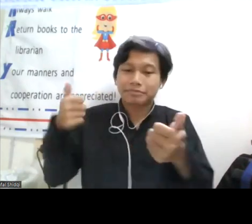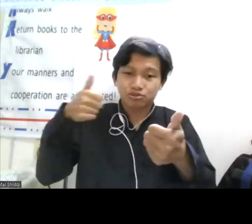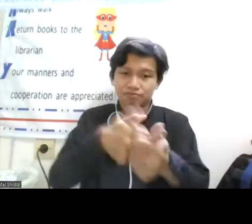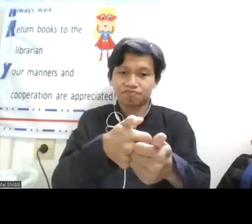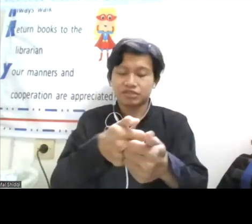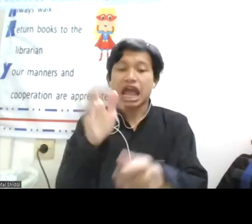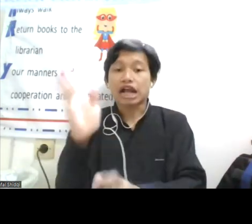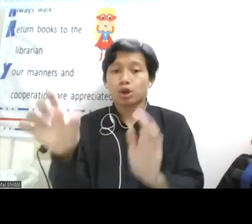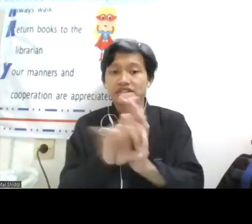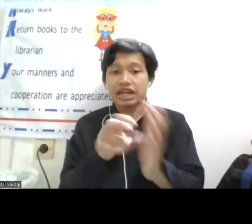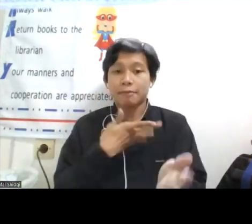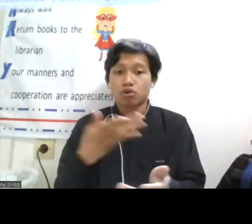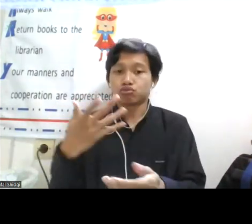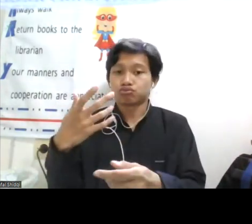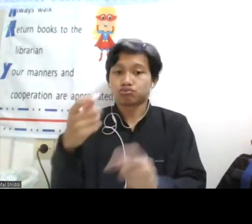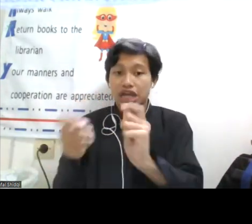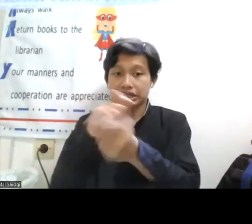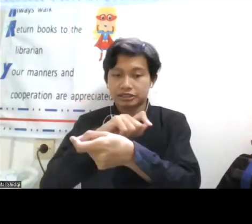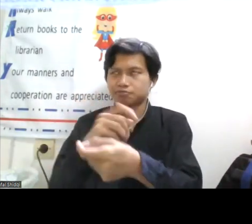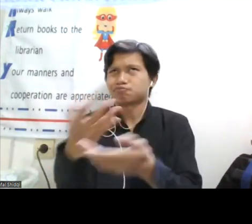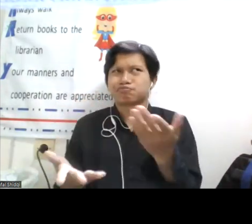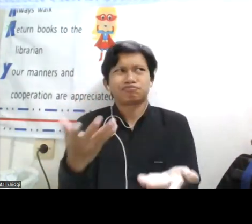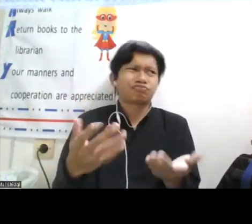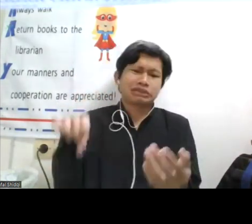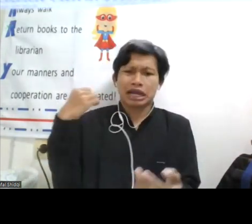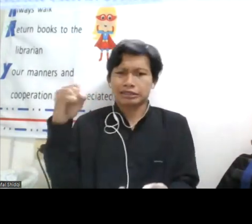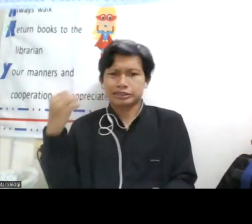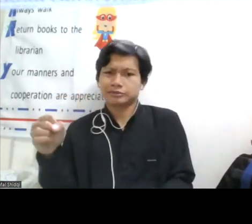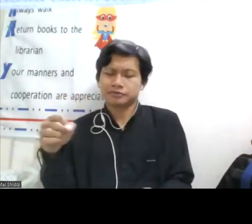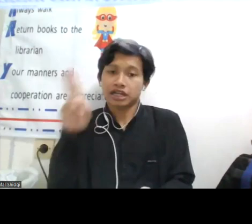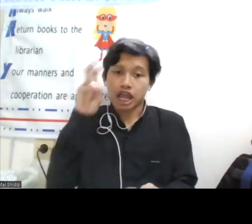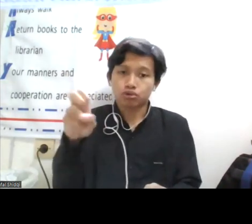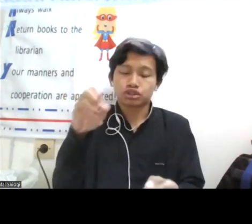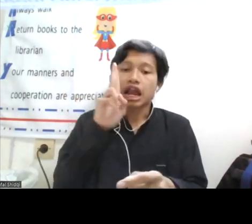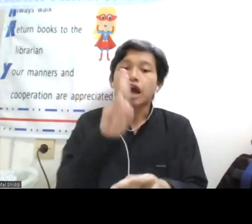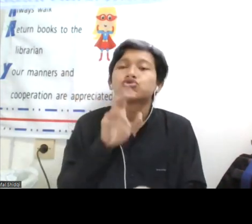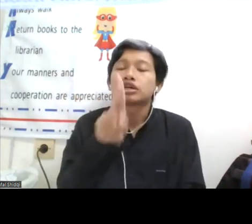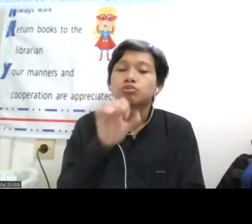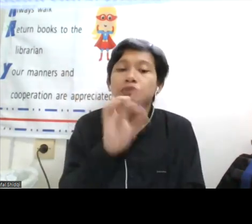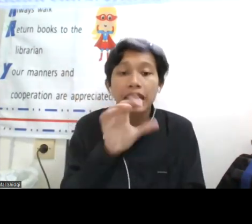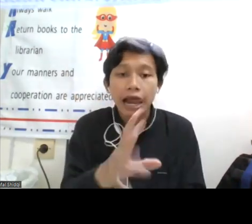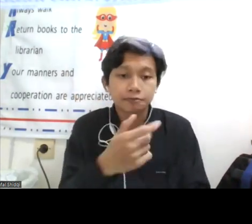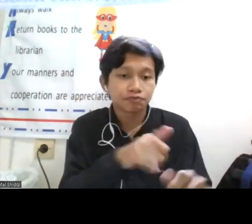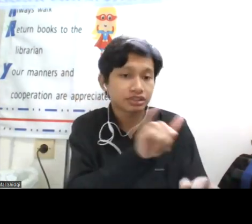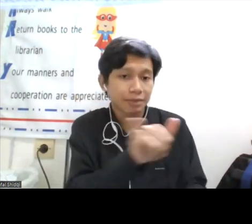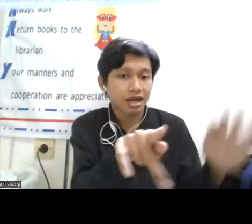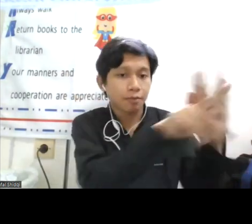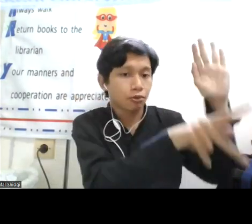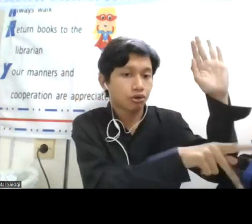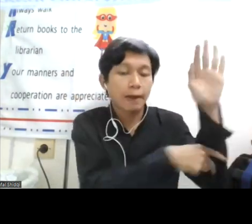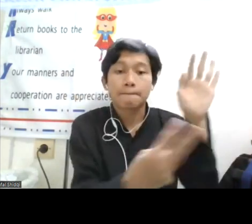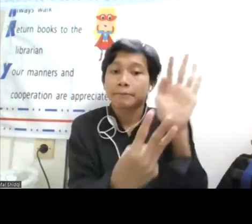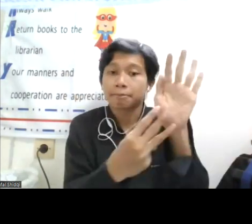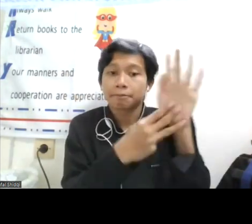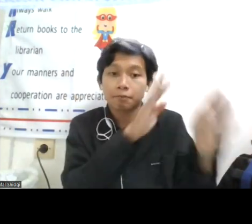dan mungkin kalau membuat menginginkan saran mungkin bisa langsung ke emailnya sendiri gitu ya Dan untuk beberapa